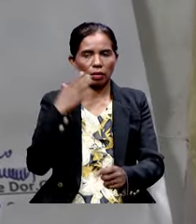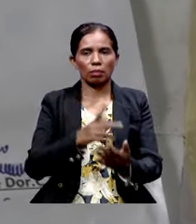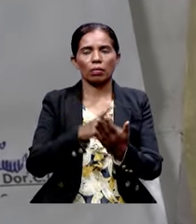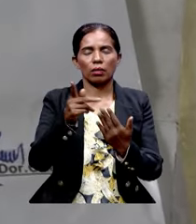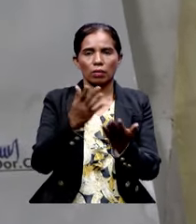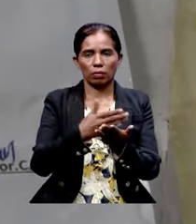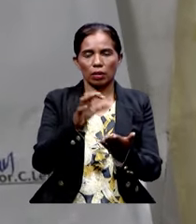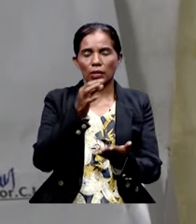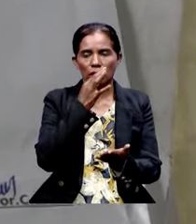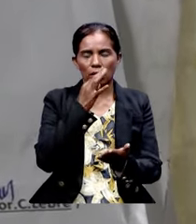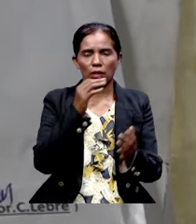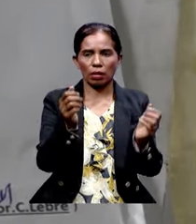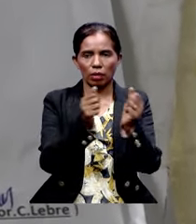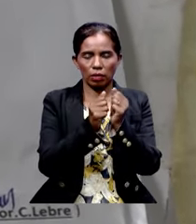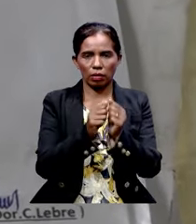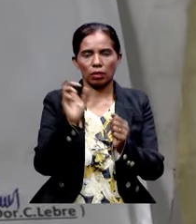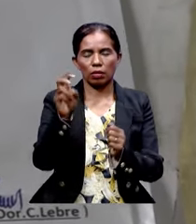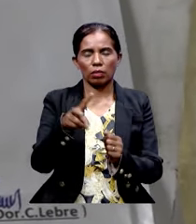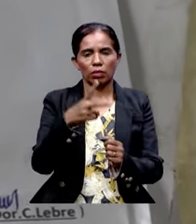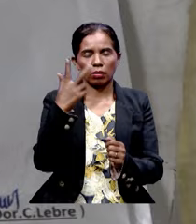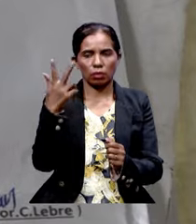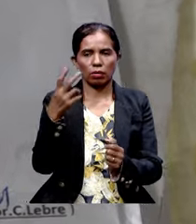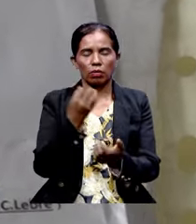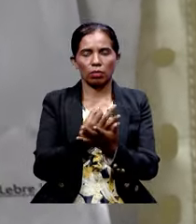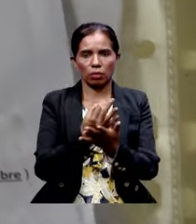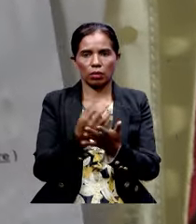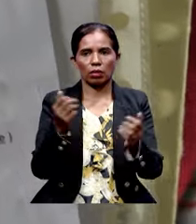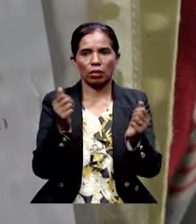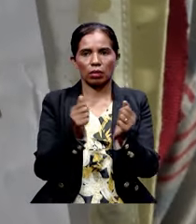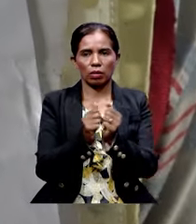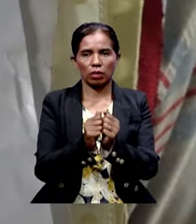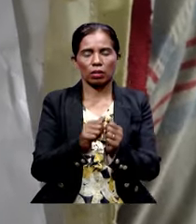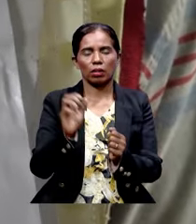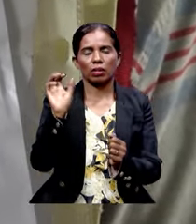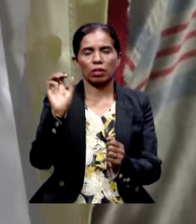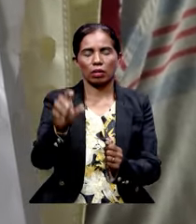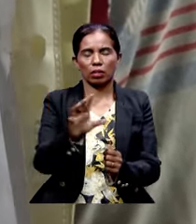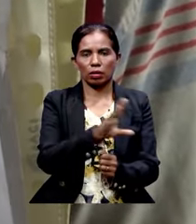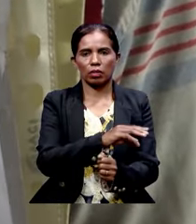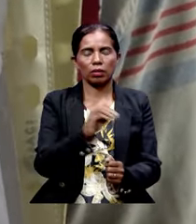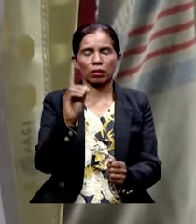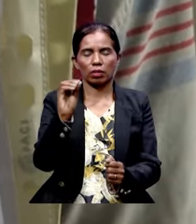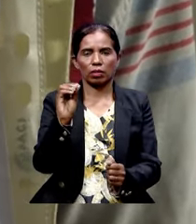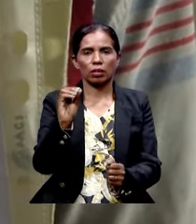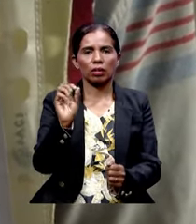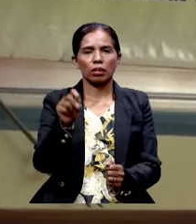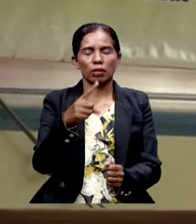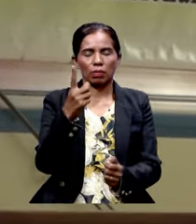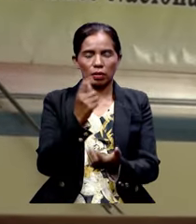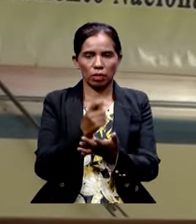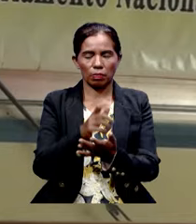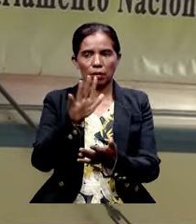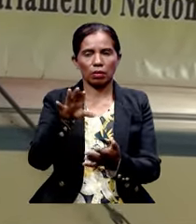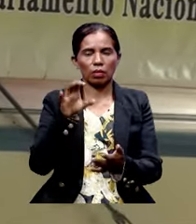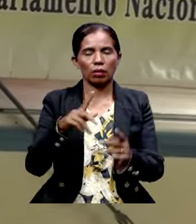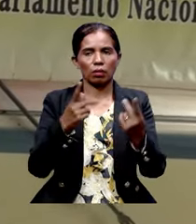sesta basika hamutu sanulu resin rua pomontante orsamentu rihun sanulu resin ida atus lima resin. Noosan lebe kompanya atus silu ba